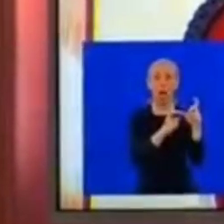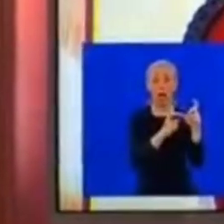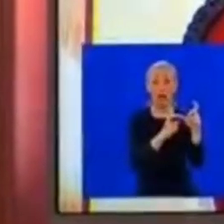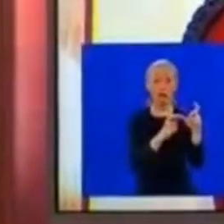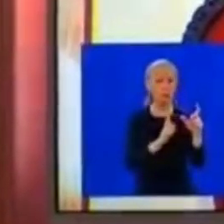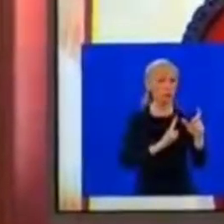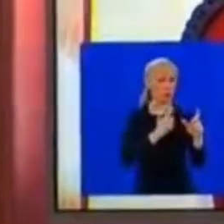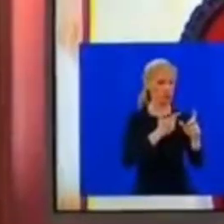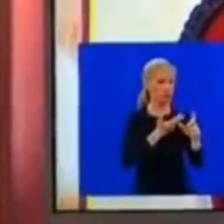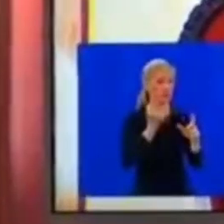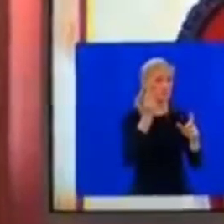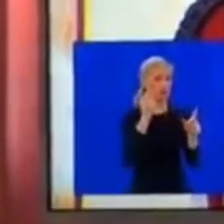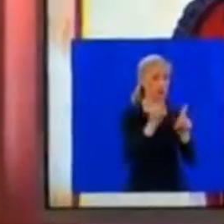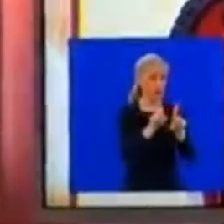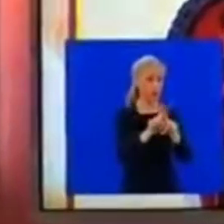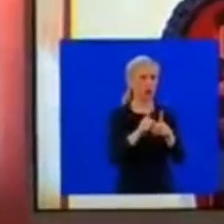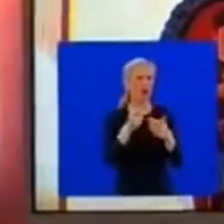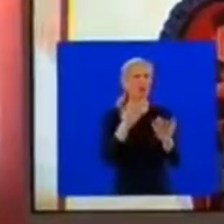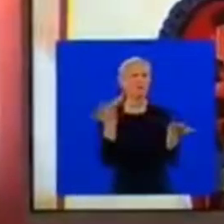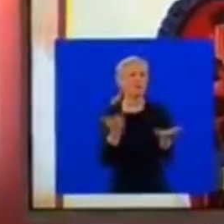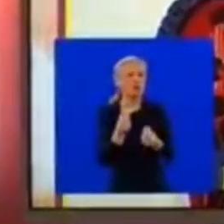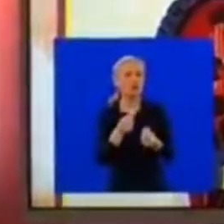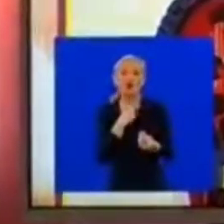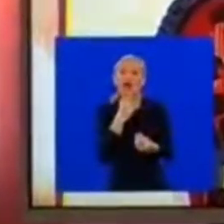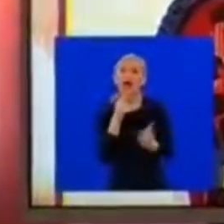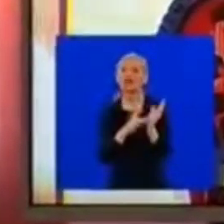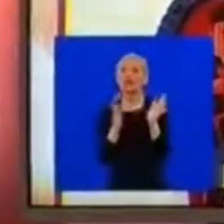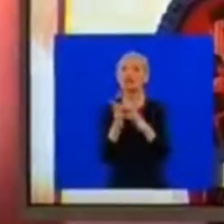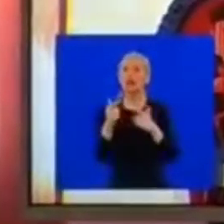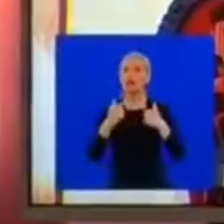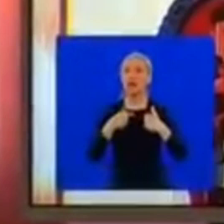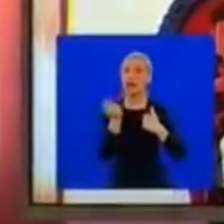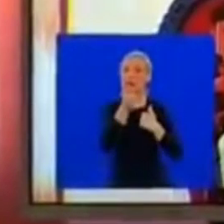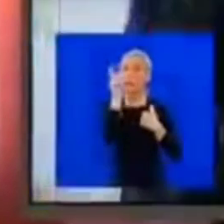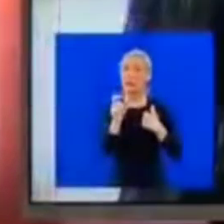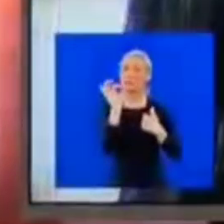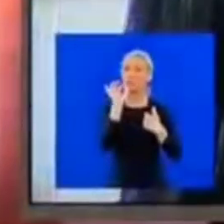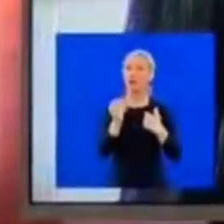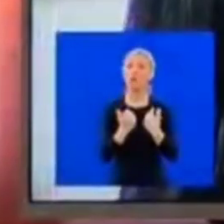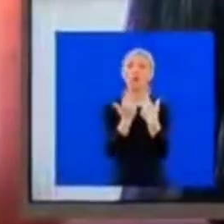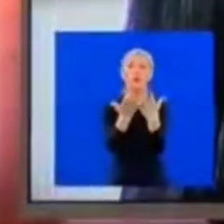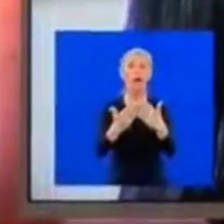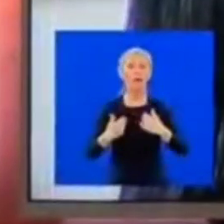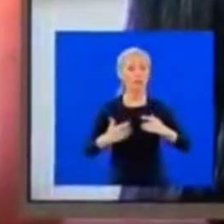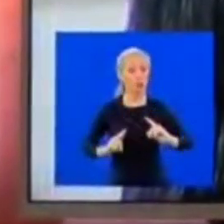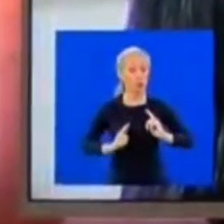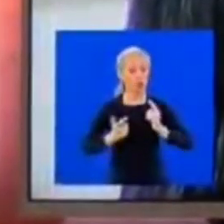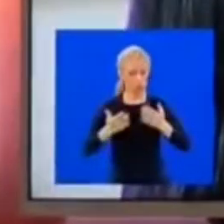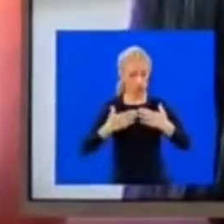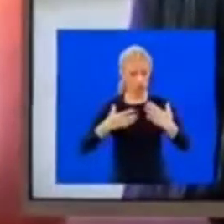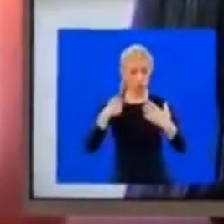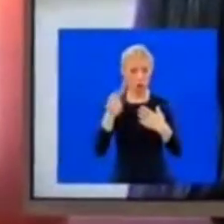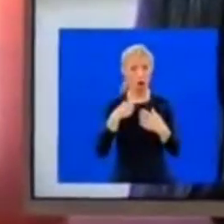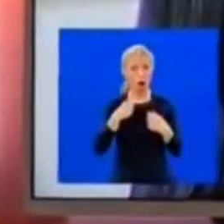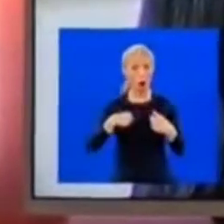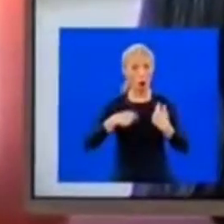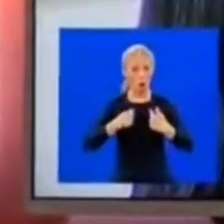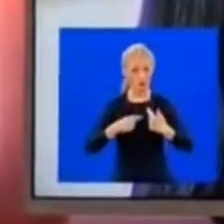prije. Zašto? Kaže Isus, ja sam pastir dobri i dajem svoj život za svoje ovce.